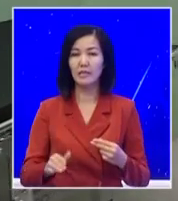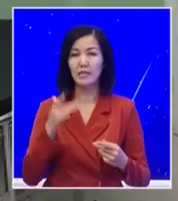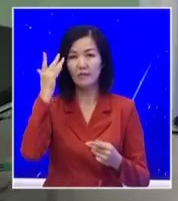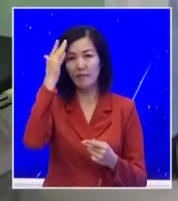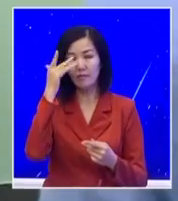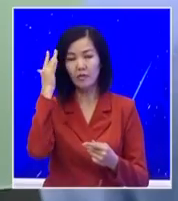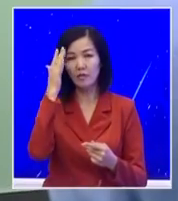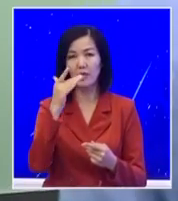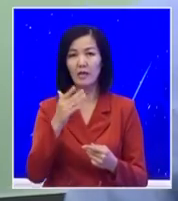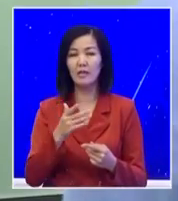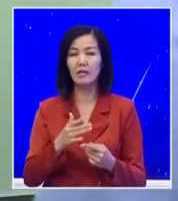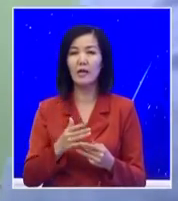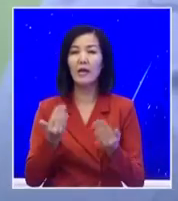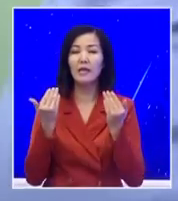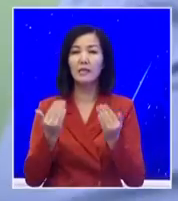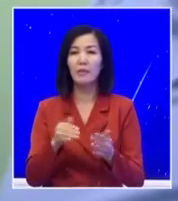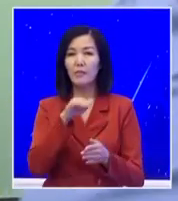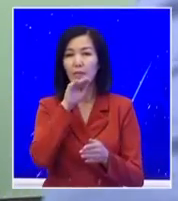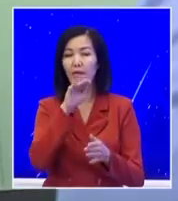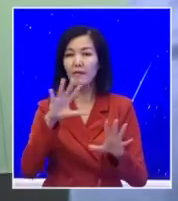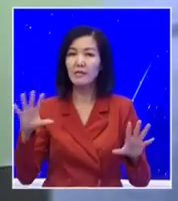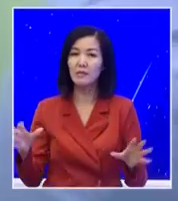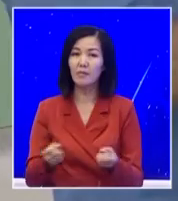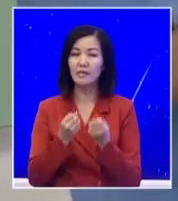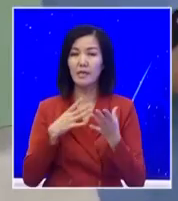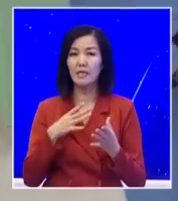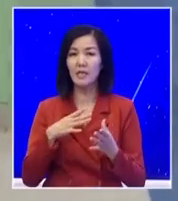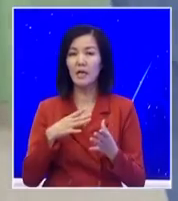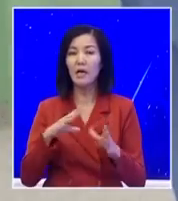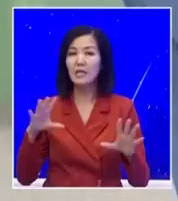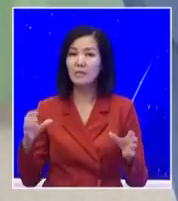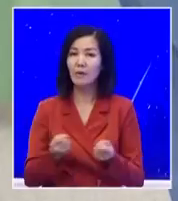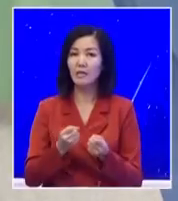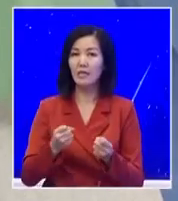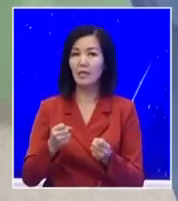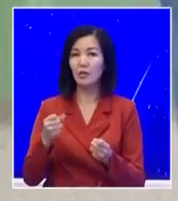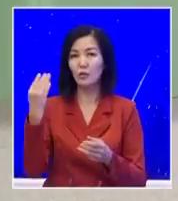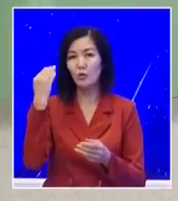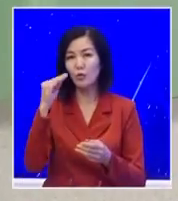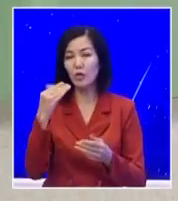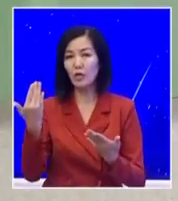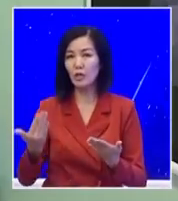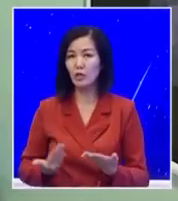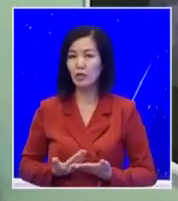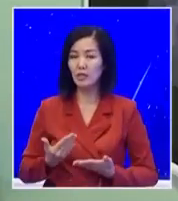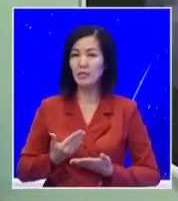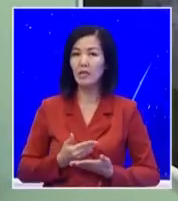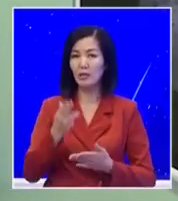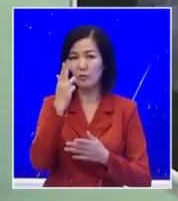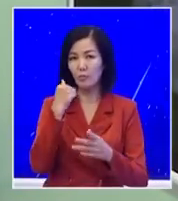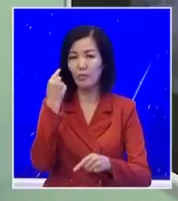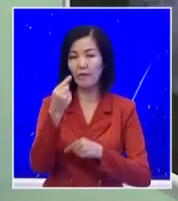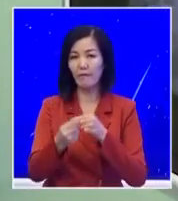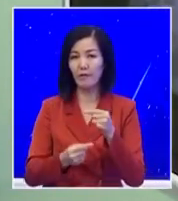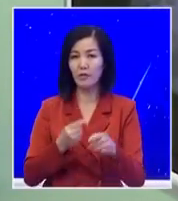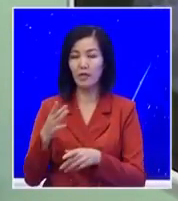Гусенов. И речь далеко не о профессии спасателя. Впрочем, спасать чужие жизни уже давно стало для него смыслом собственной. Стать